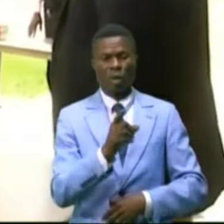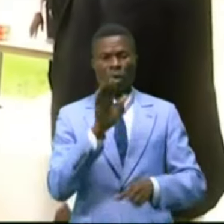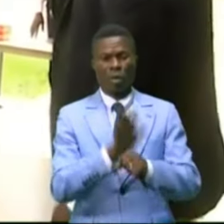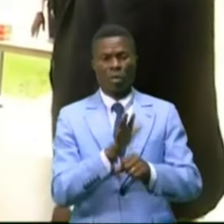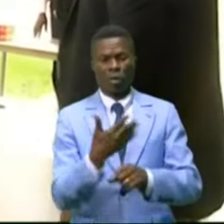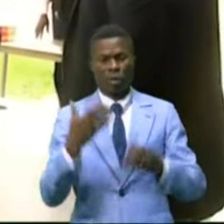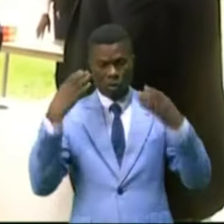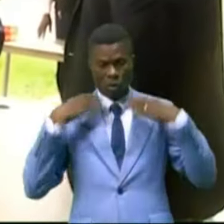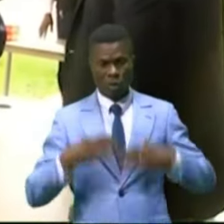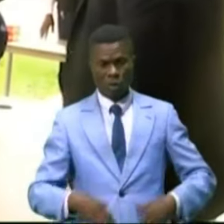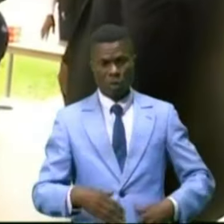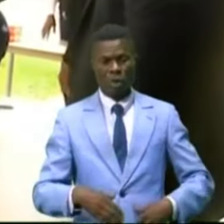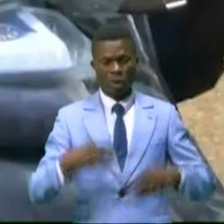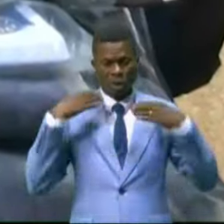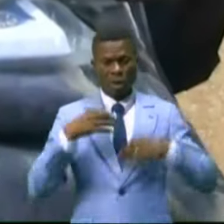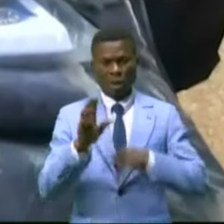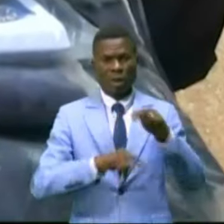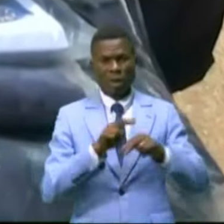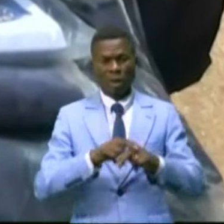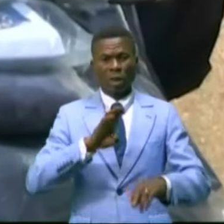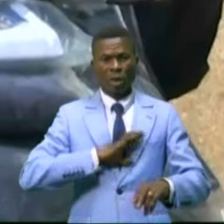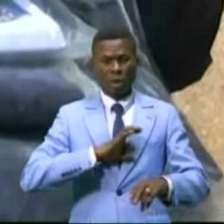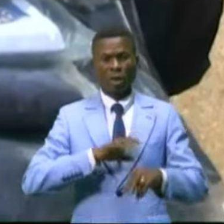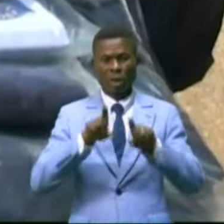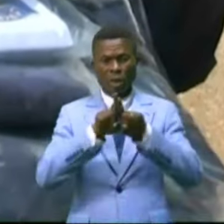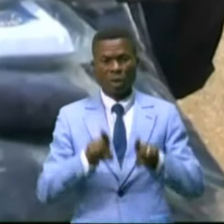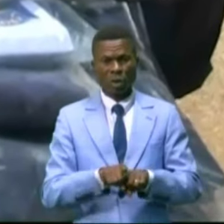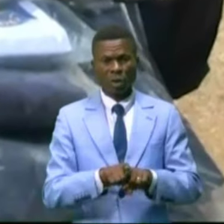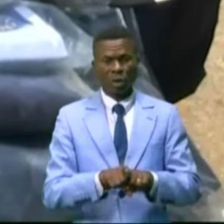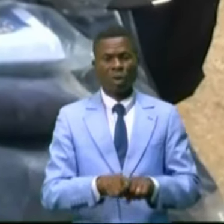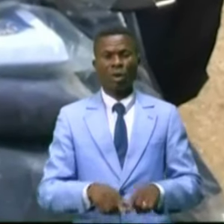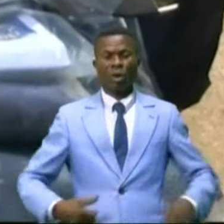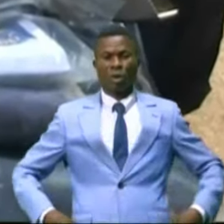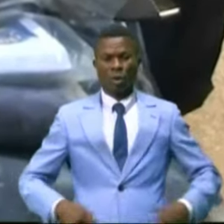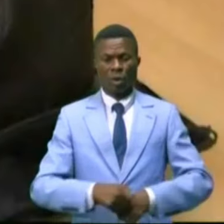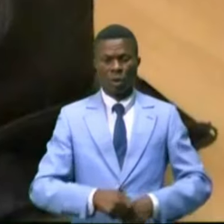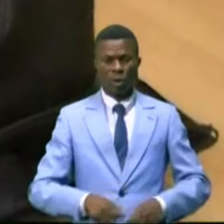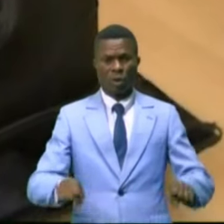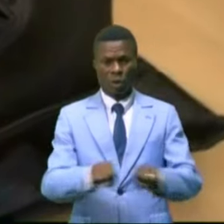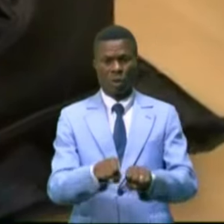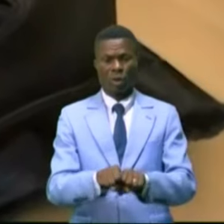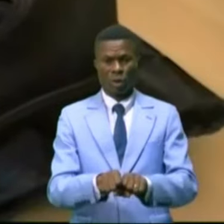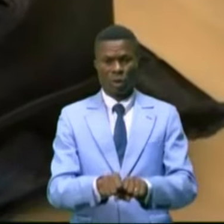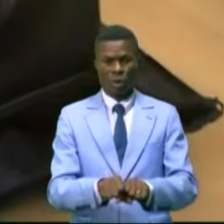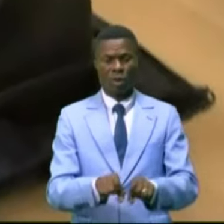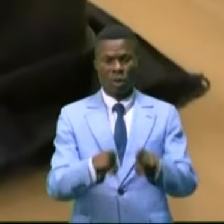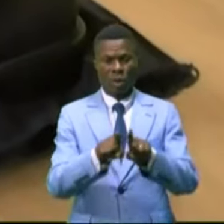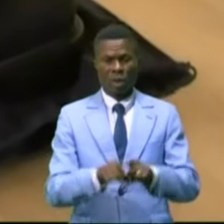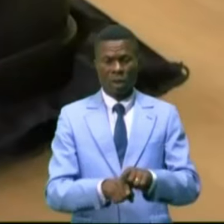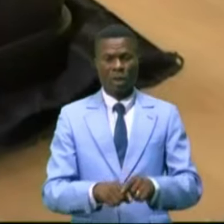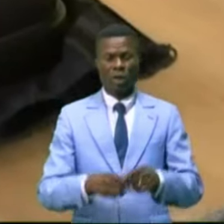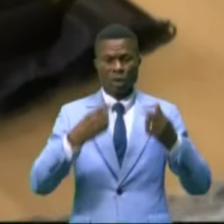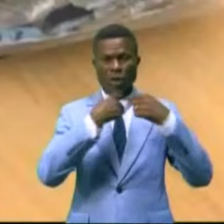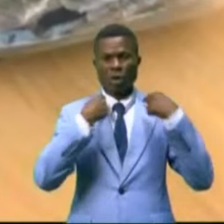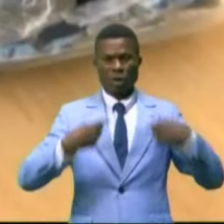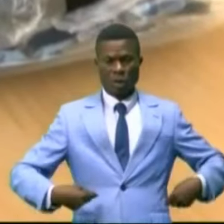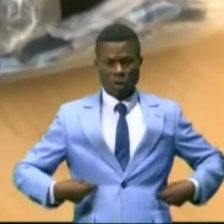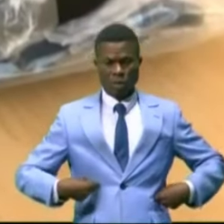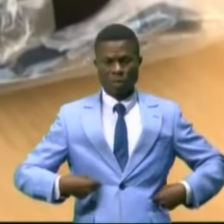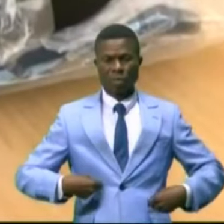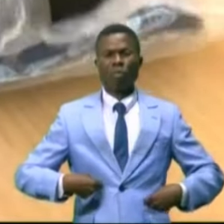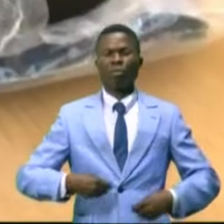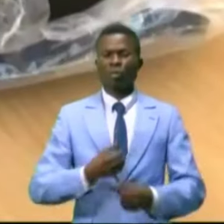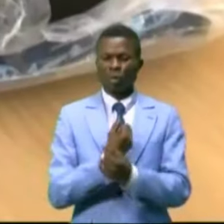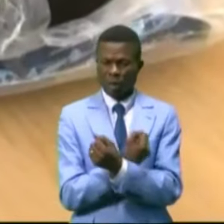o on aurait trouvé une tenue nationale bleu foncé mais également une ceinture une paire de botes un beret un gilet leur demandant d'accomplir